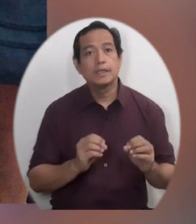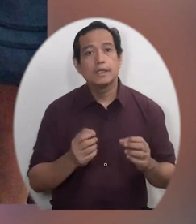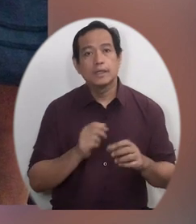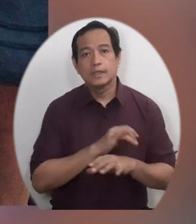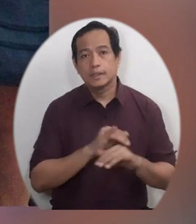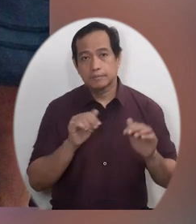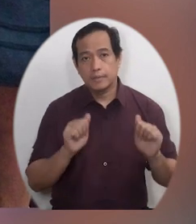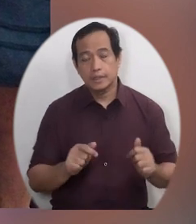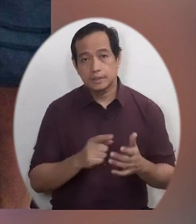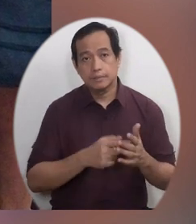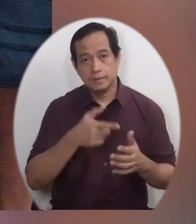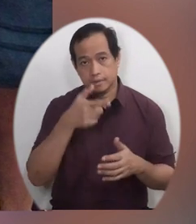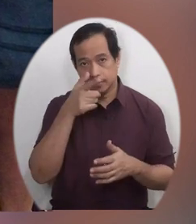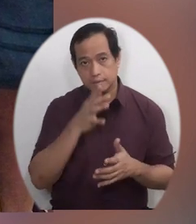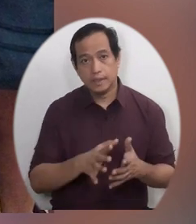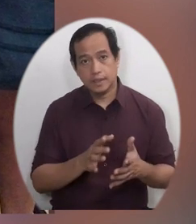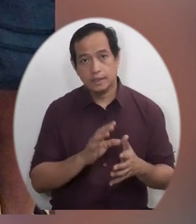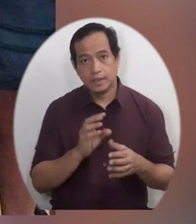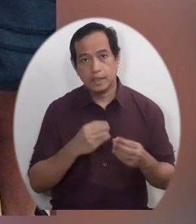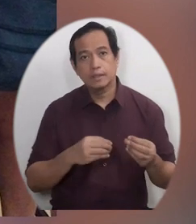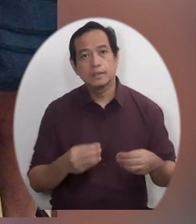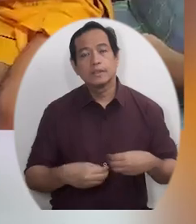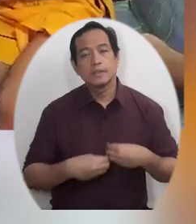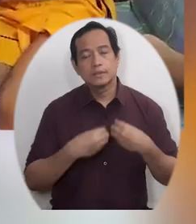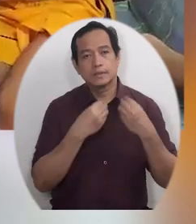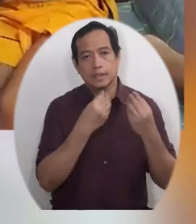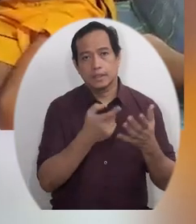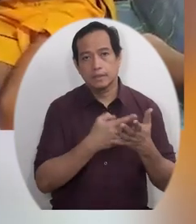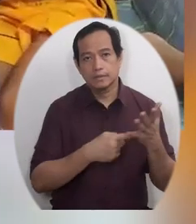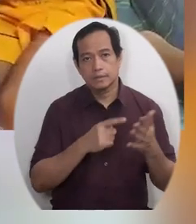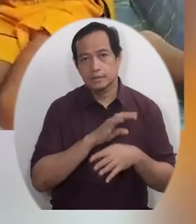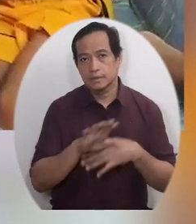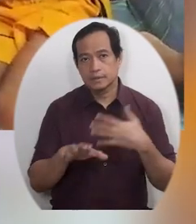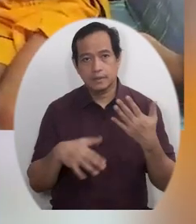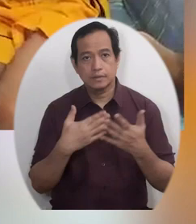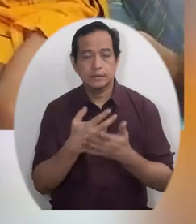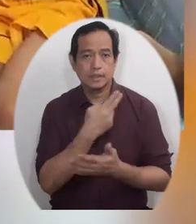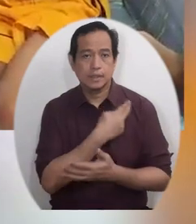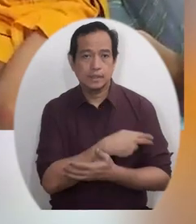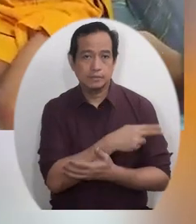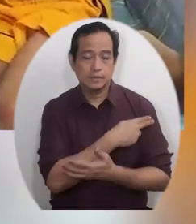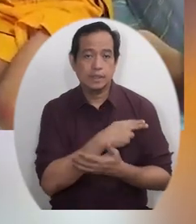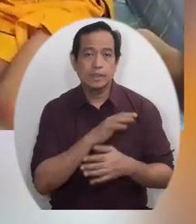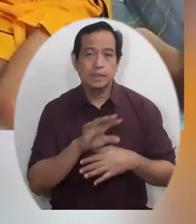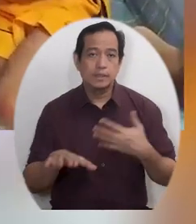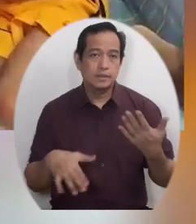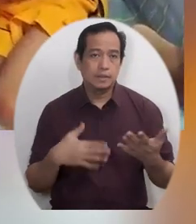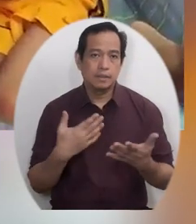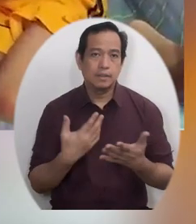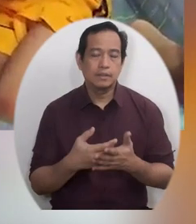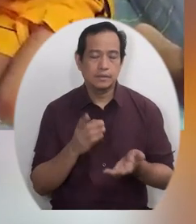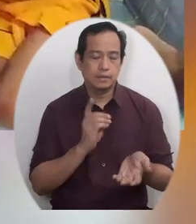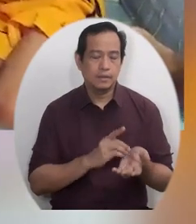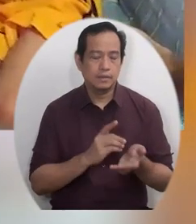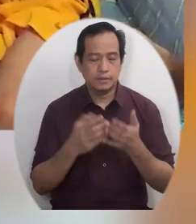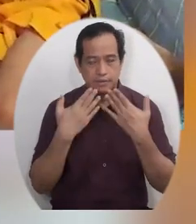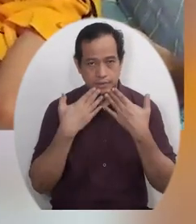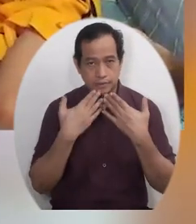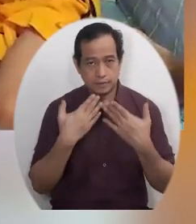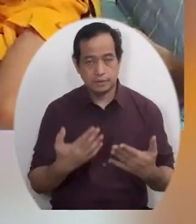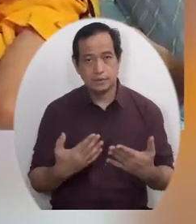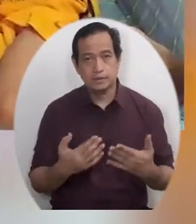God pag pinaubaya po natin. Ano man po suliranin natin, salamat sa mga hospital, sa mga doktor, sa